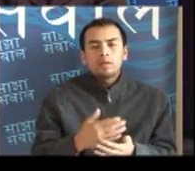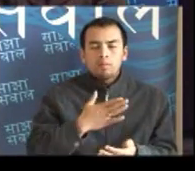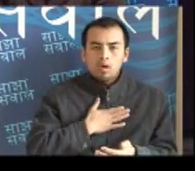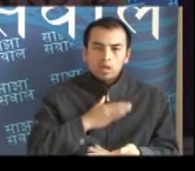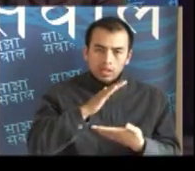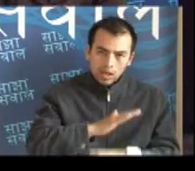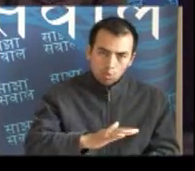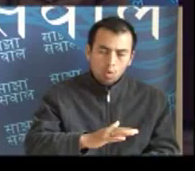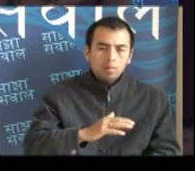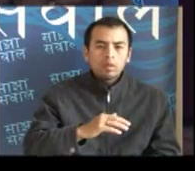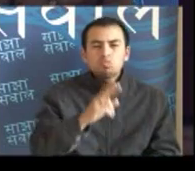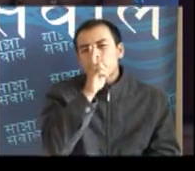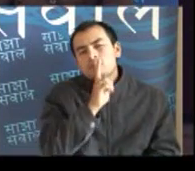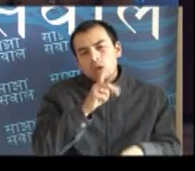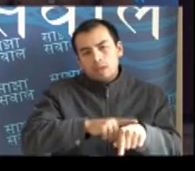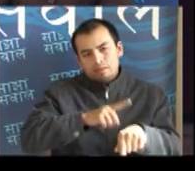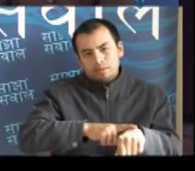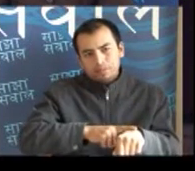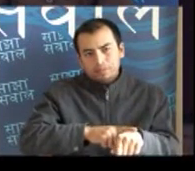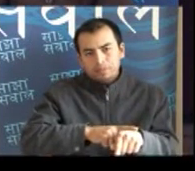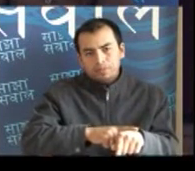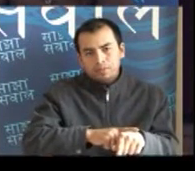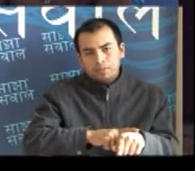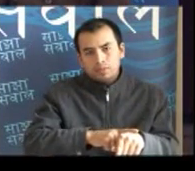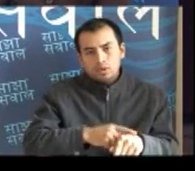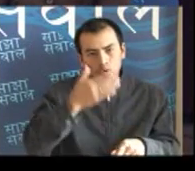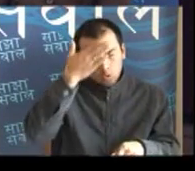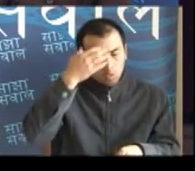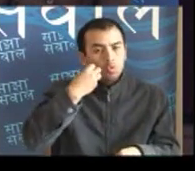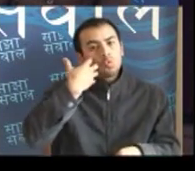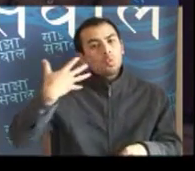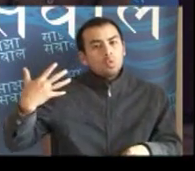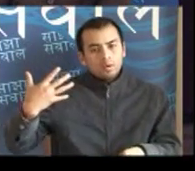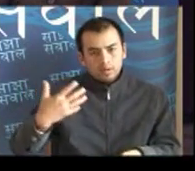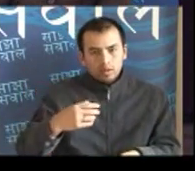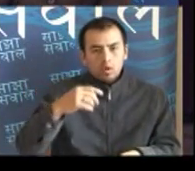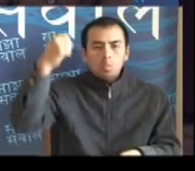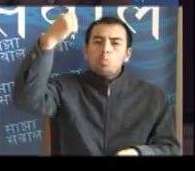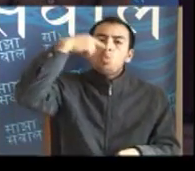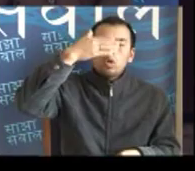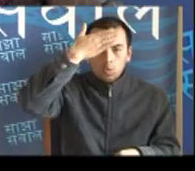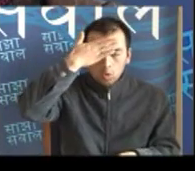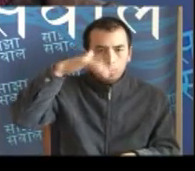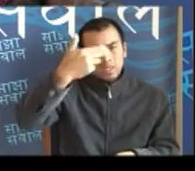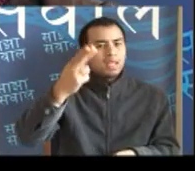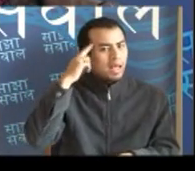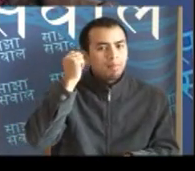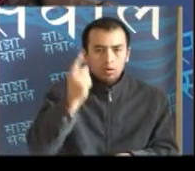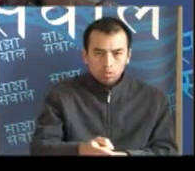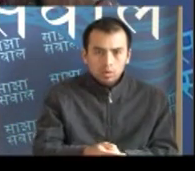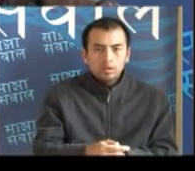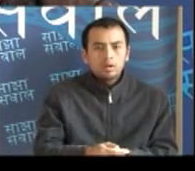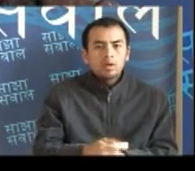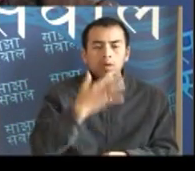मेरो चाहिँ, म सानो छँदाखेरि, म 2 छँदाखेरि ज्वरो धेरै आएर अनि पोलियो रोग लागेको भन्ने कुरा चाहिँ पछि मात्रै प्रमाणित